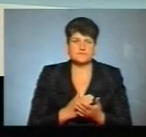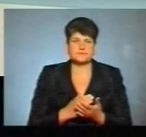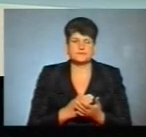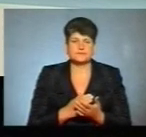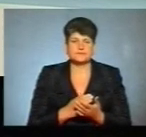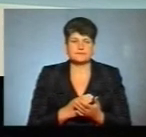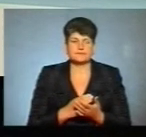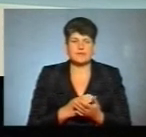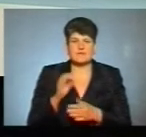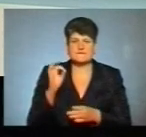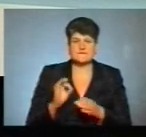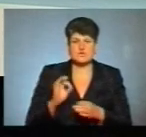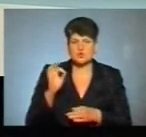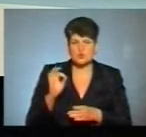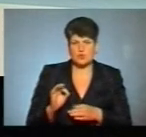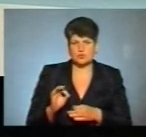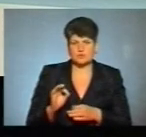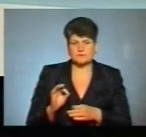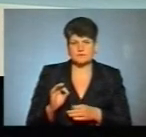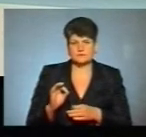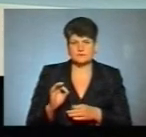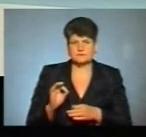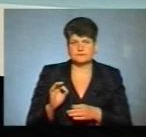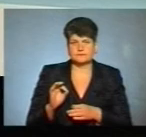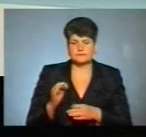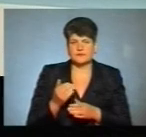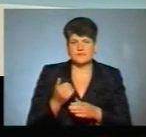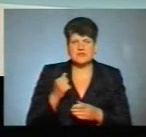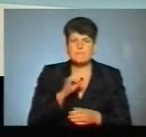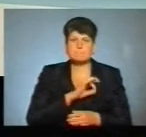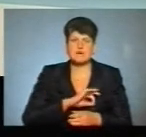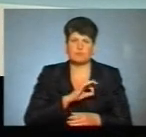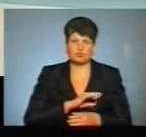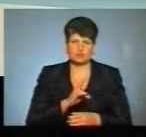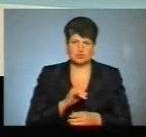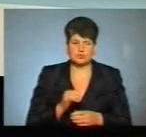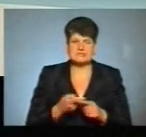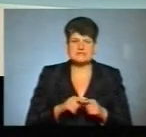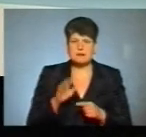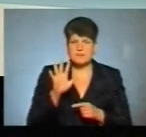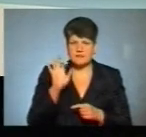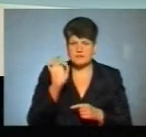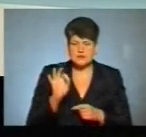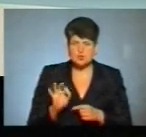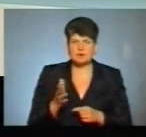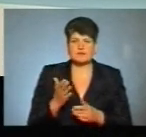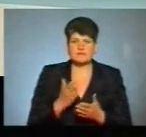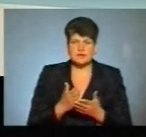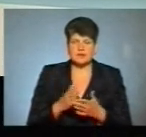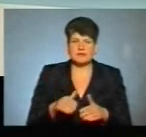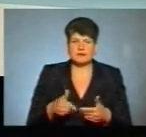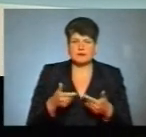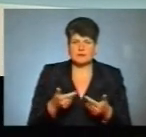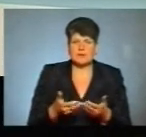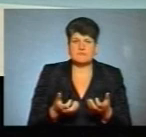і відсоток, власне, від прибутку, а це 5% від прибутку йде на